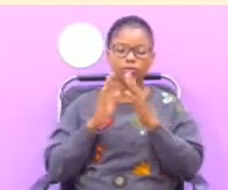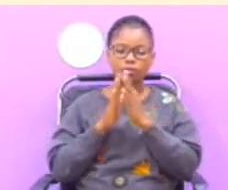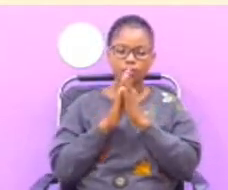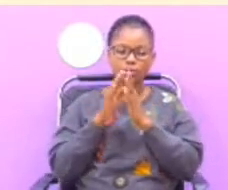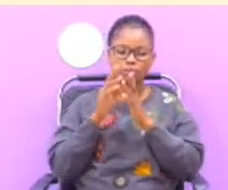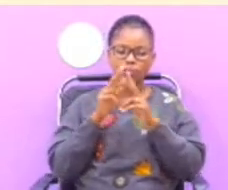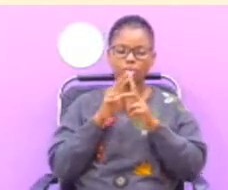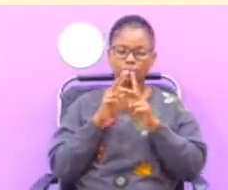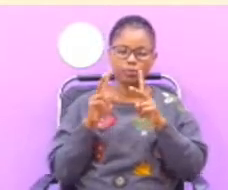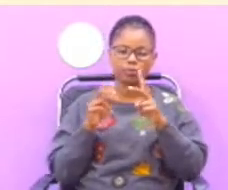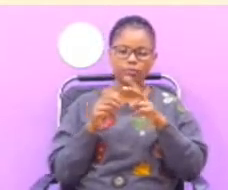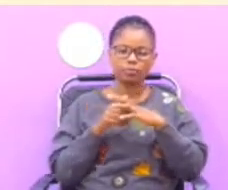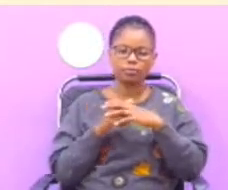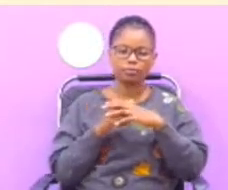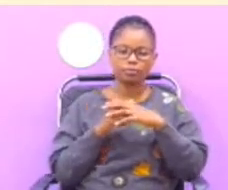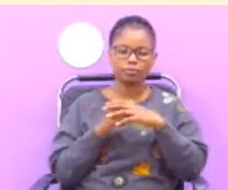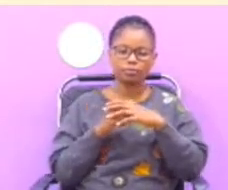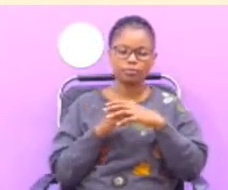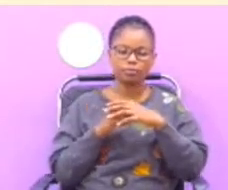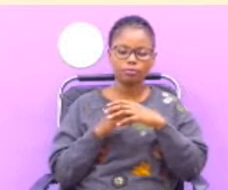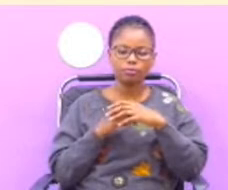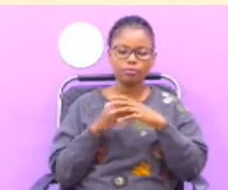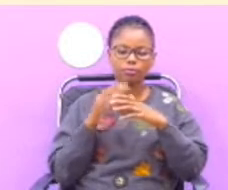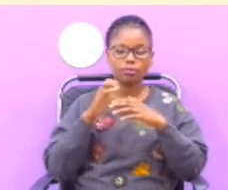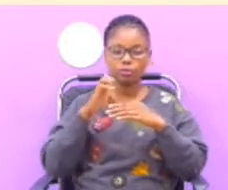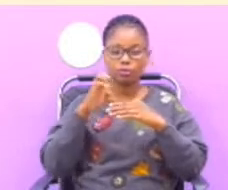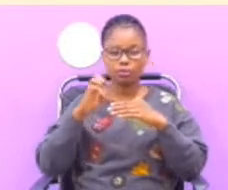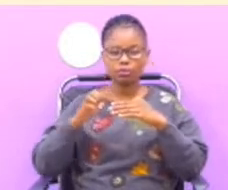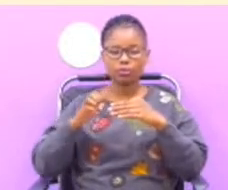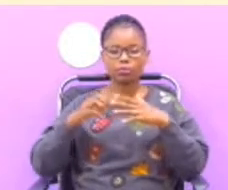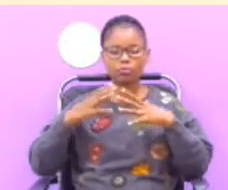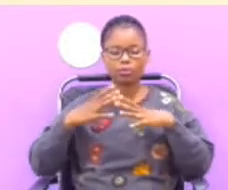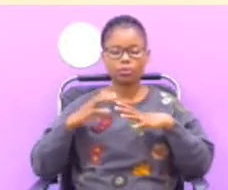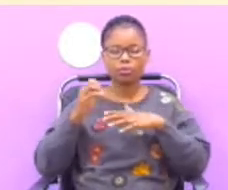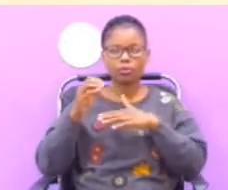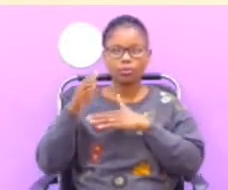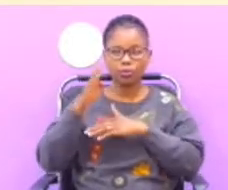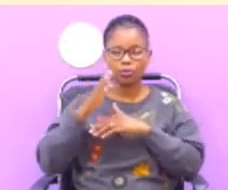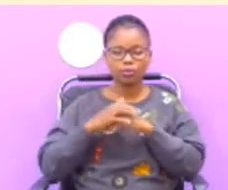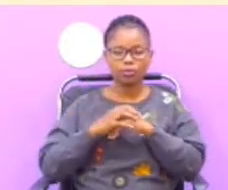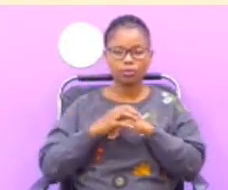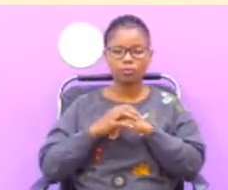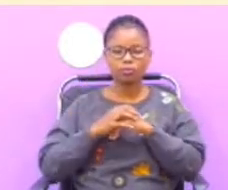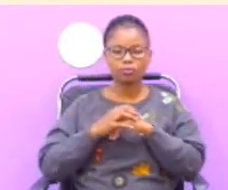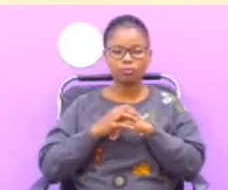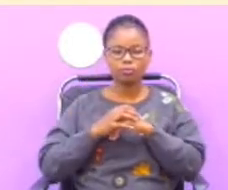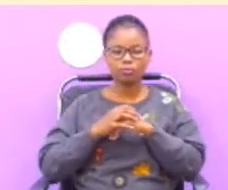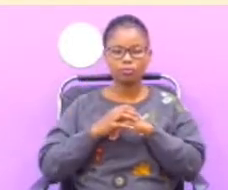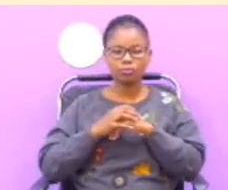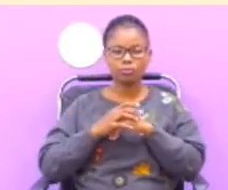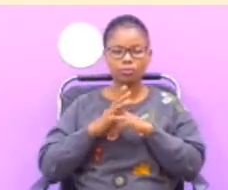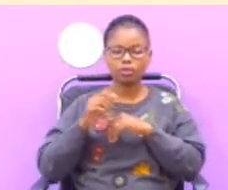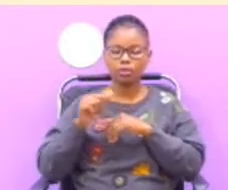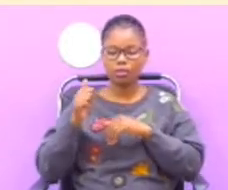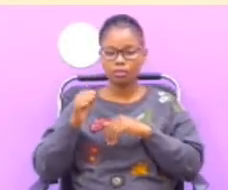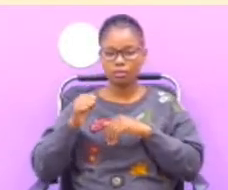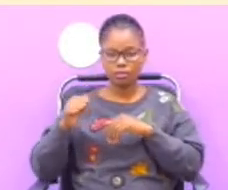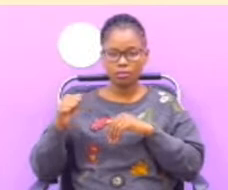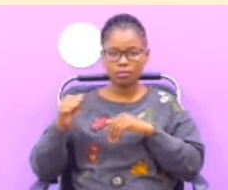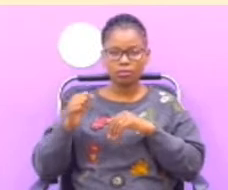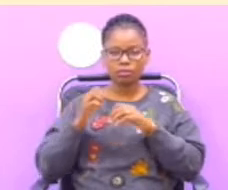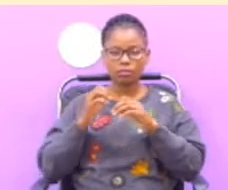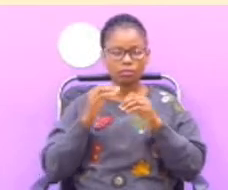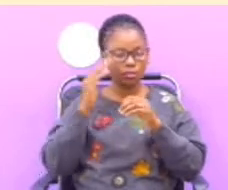asifiwe sana nĩ twarĩkanĩra ũguo ariũ na arĩ ithe witũ na niĩ rĩ ta reke ndĩmũrorere mwena ũyũ ũngĩ menye